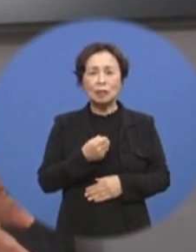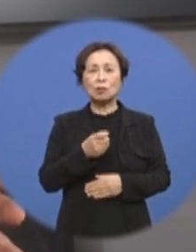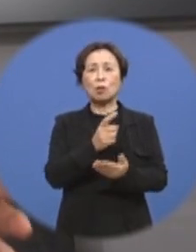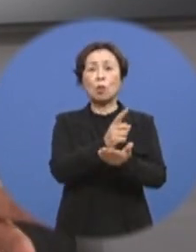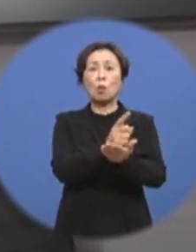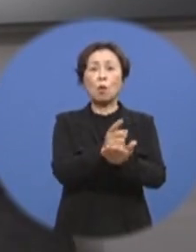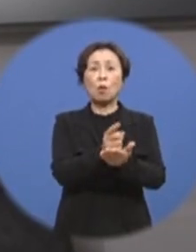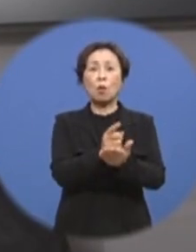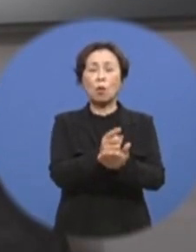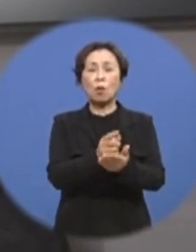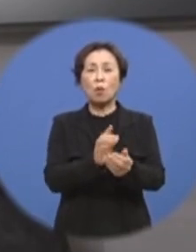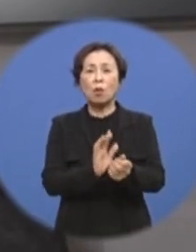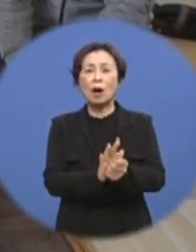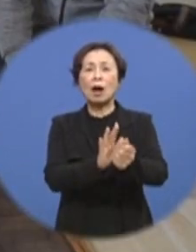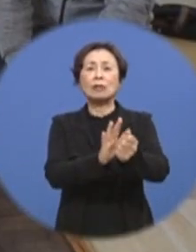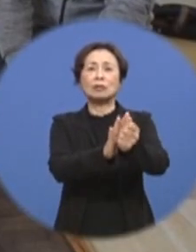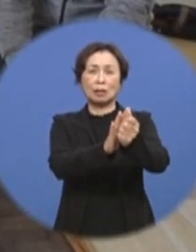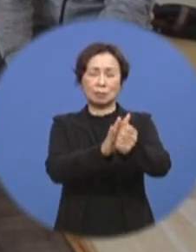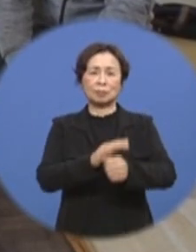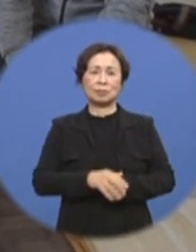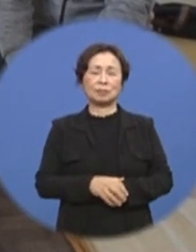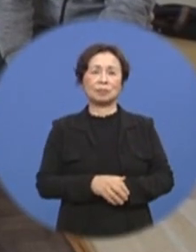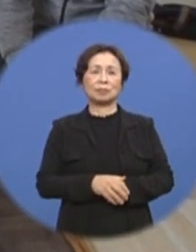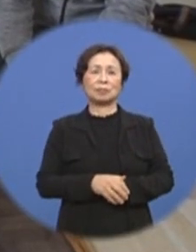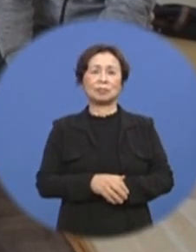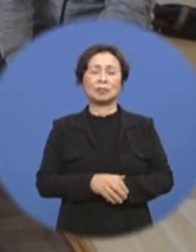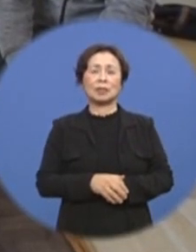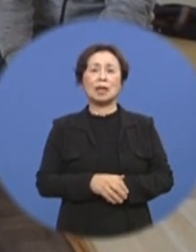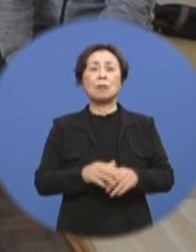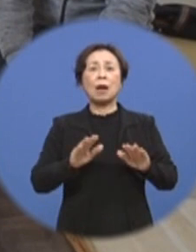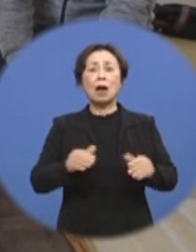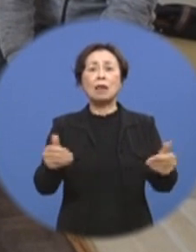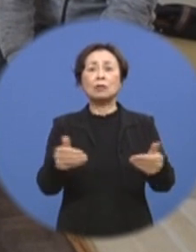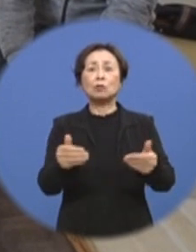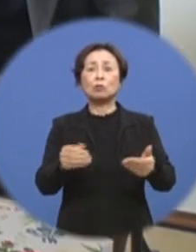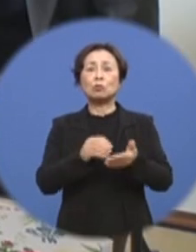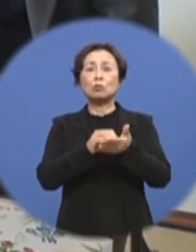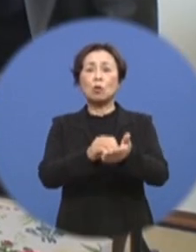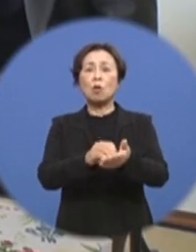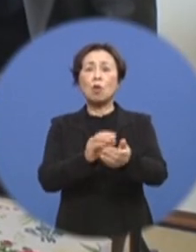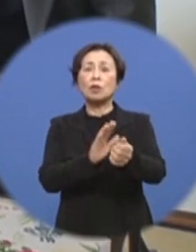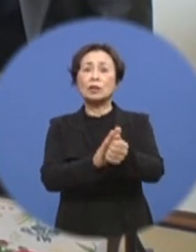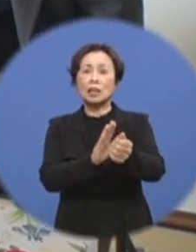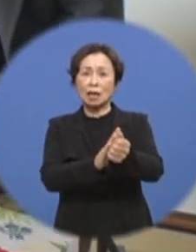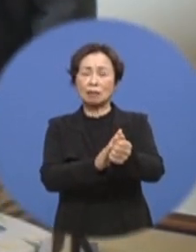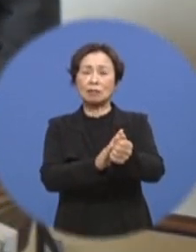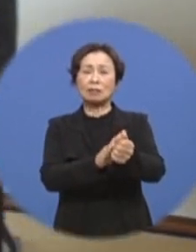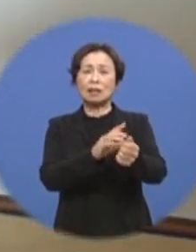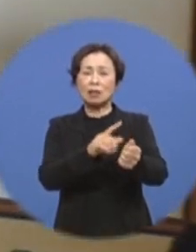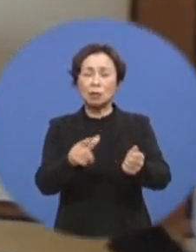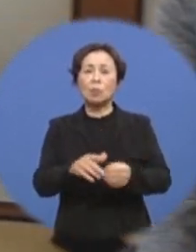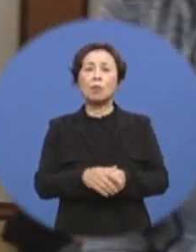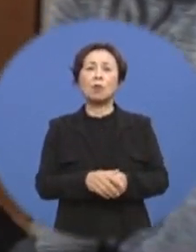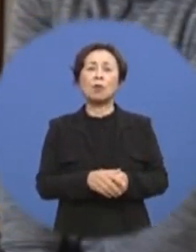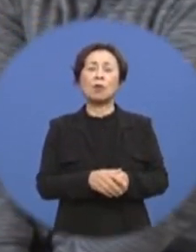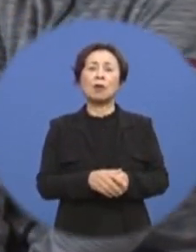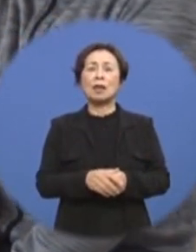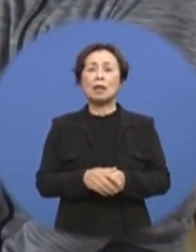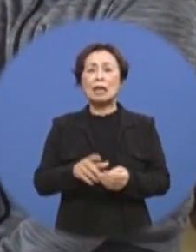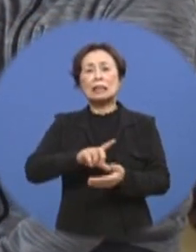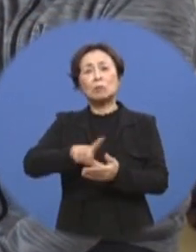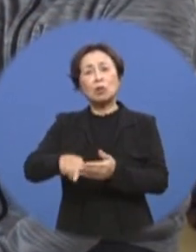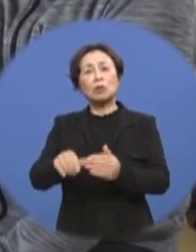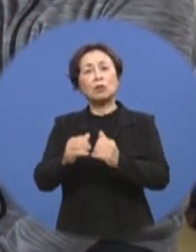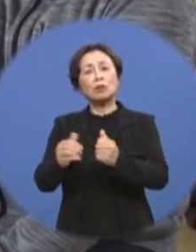に後潮してあげるあの今就労支援地元の方々ありがたいんですけど非常に魚のすぐ協力して